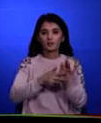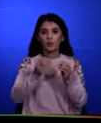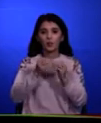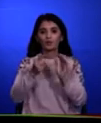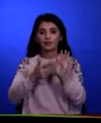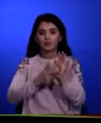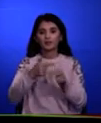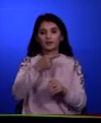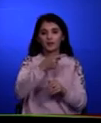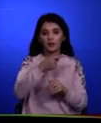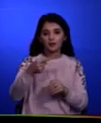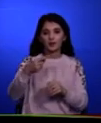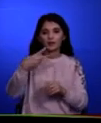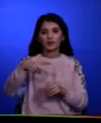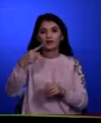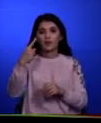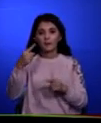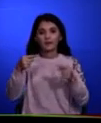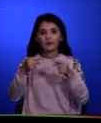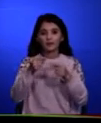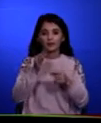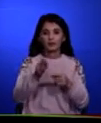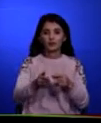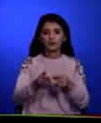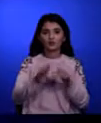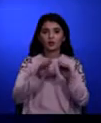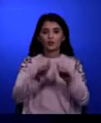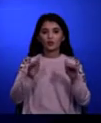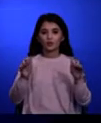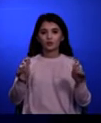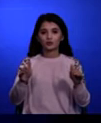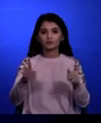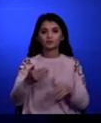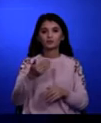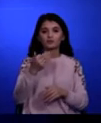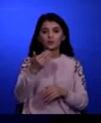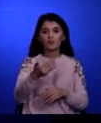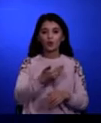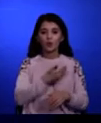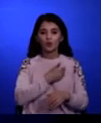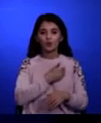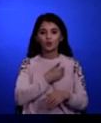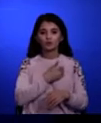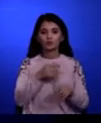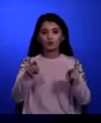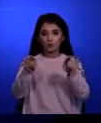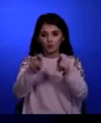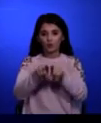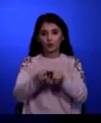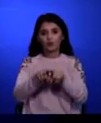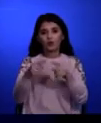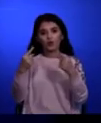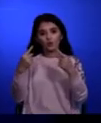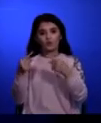ning ayirmasi 21 ga teng. Aziz bolajonlar, siz xohlasangiz bu usulda, xohlasangiz